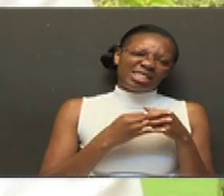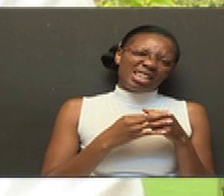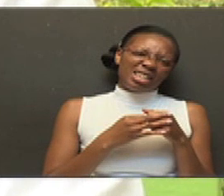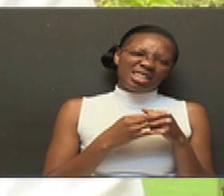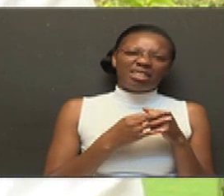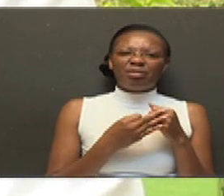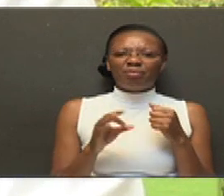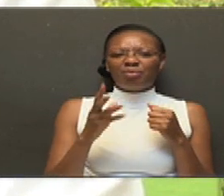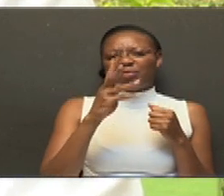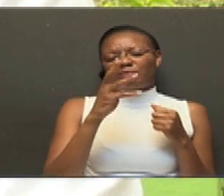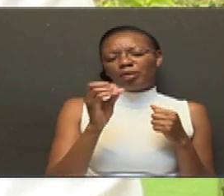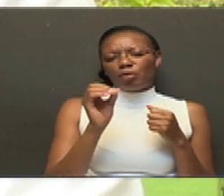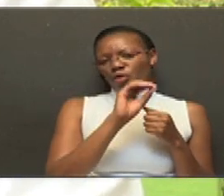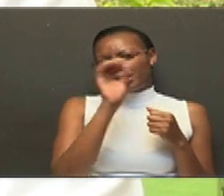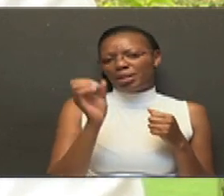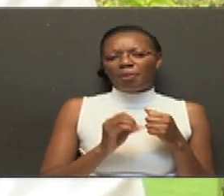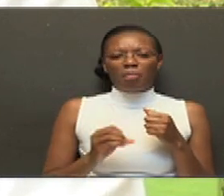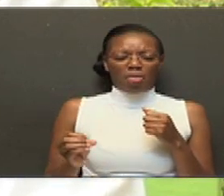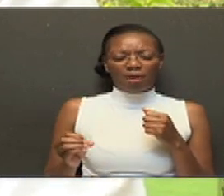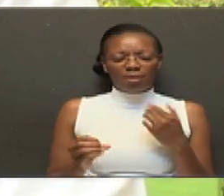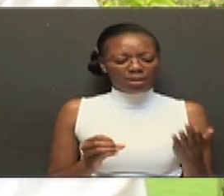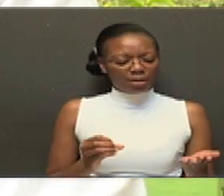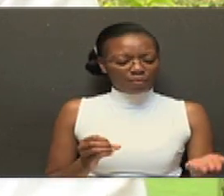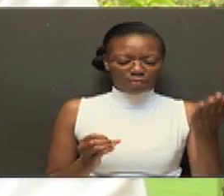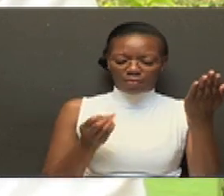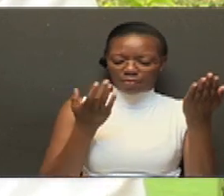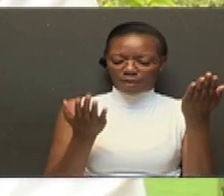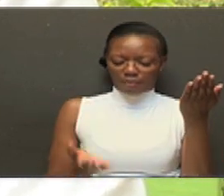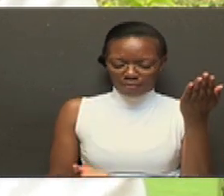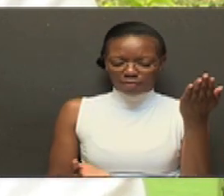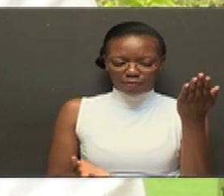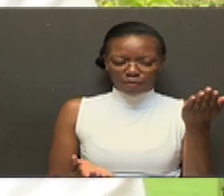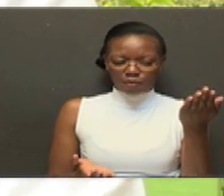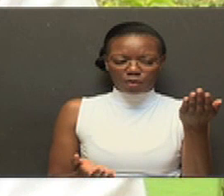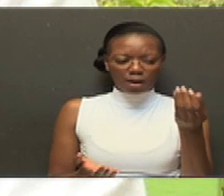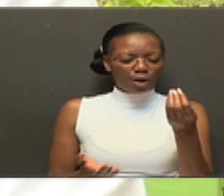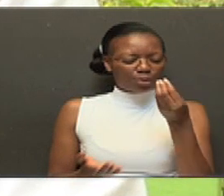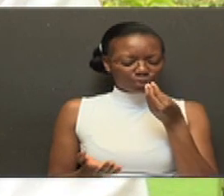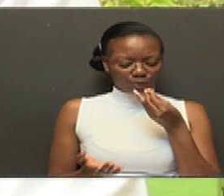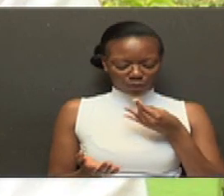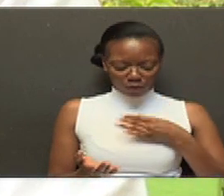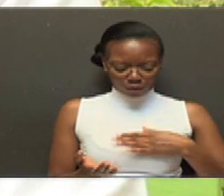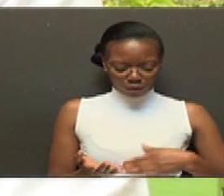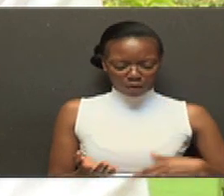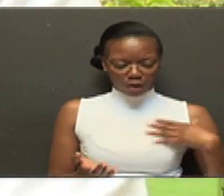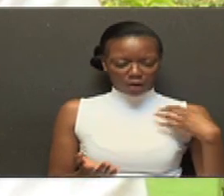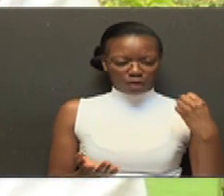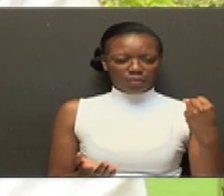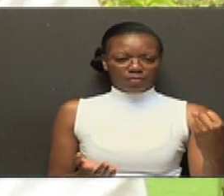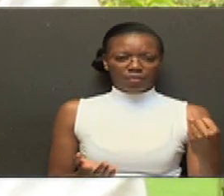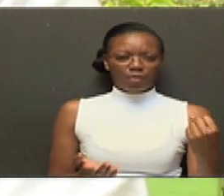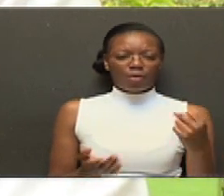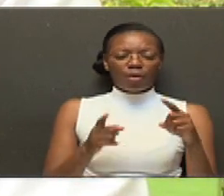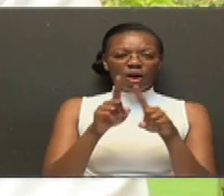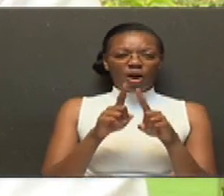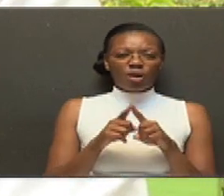38 hivi mpaka 40. Kwa hivyo unapata cricket inatupatia protein mingi zaidi. Pia inatupatia vitamin